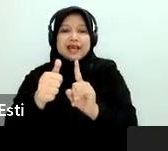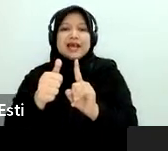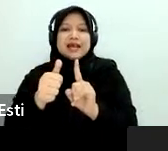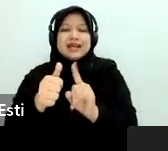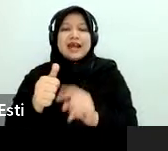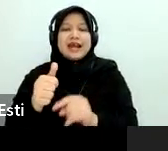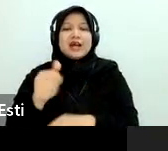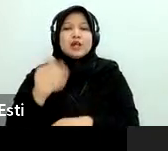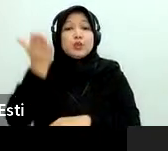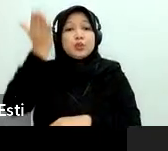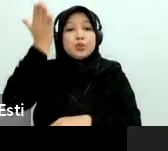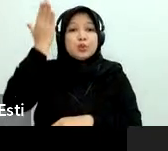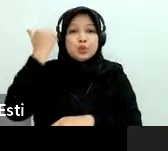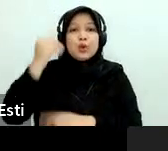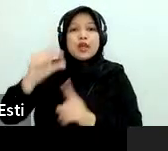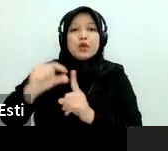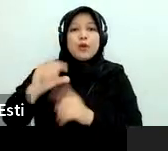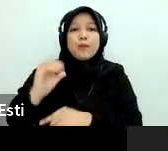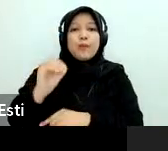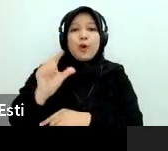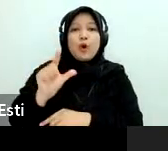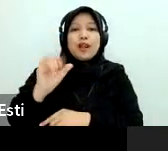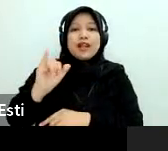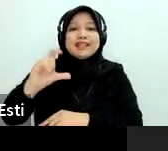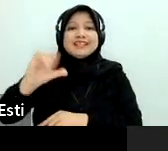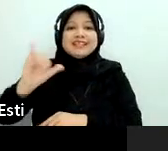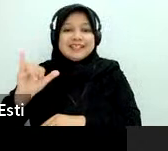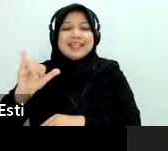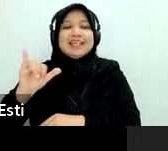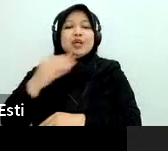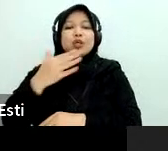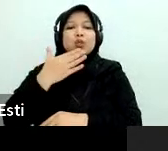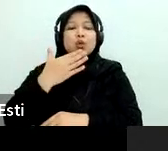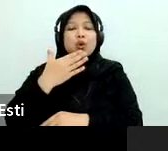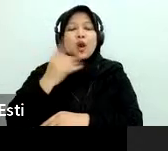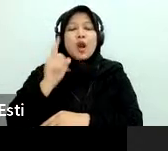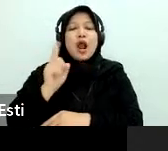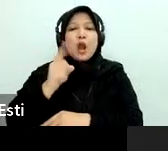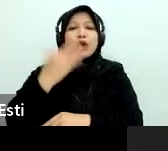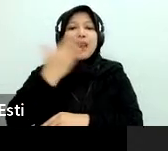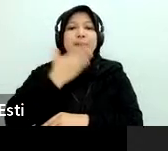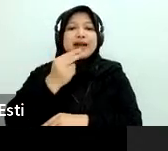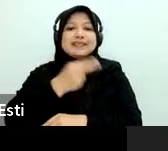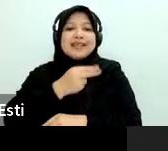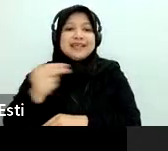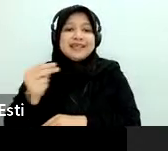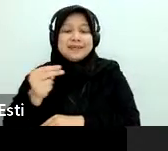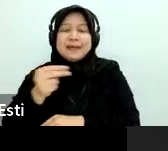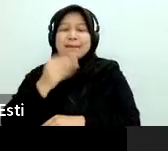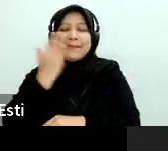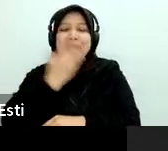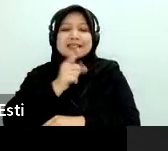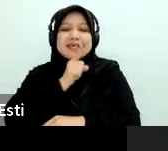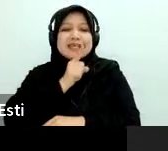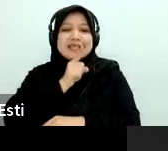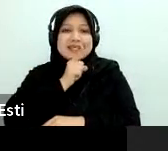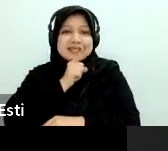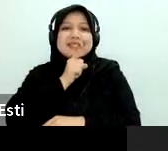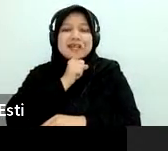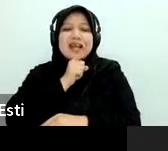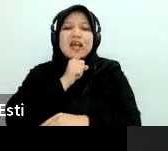dulu sering disebut sebagai politik yang segar syuting dalam bahasa Inggrisnya mungkin ia kecerdasan politik